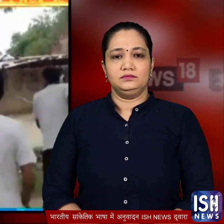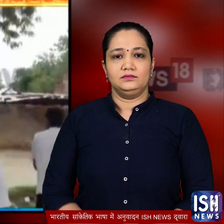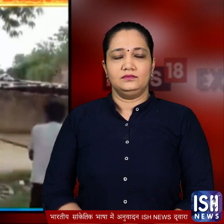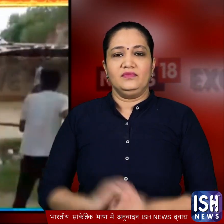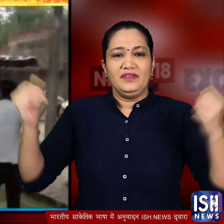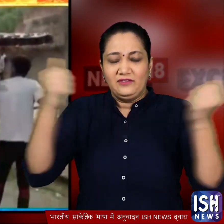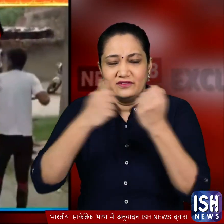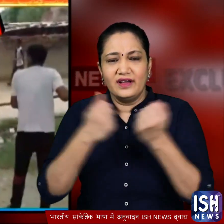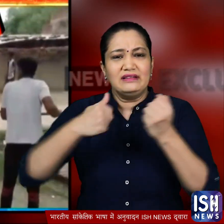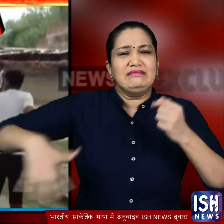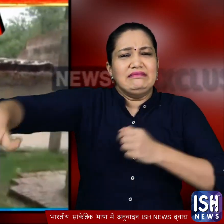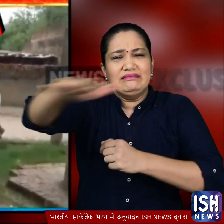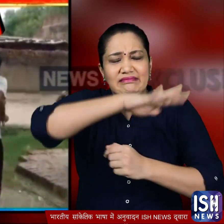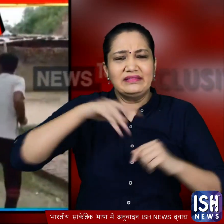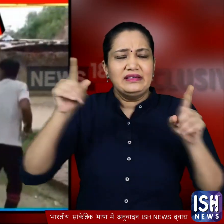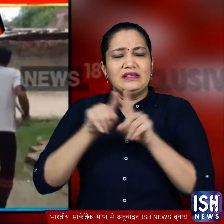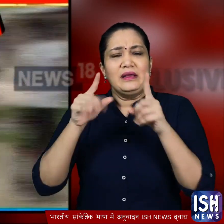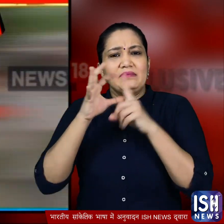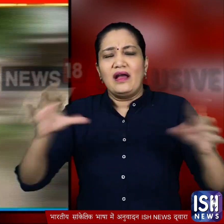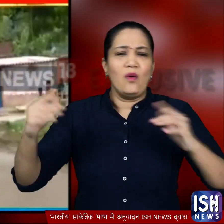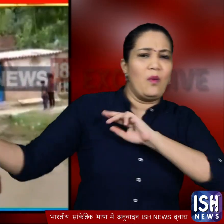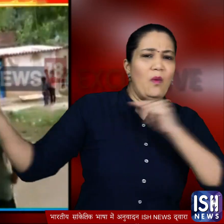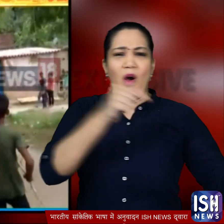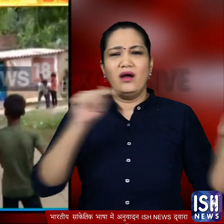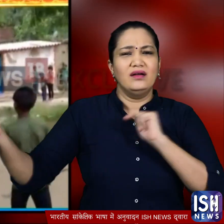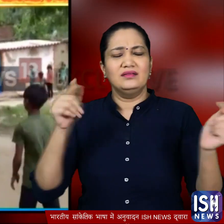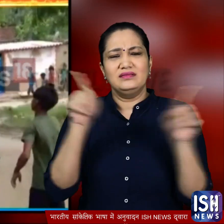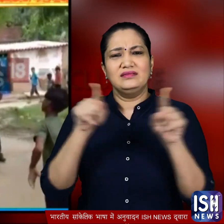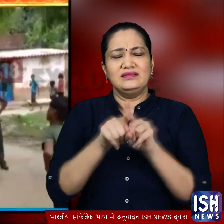इस लड़ाई की वजह से पूरा इलाका जैसे जंग का मैदान बन गया।